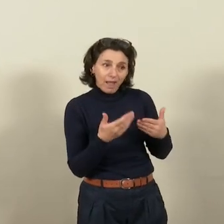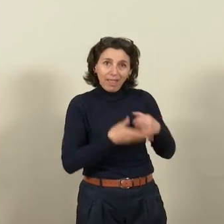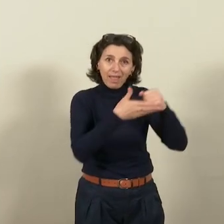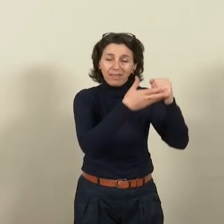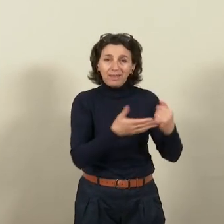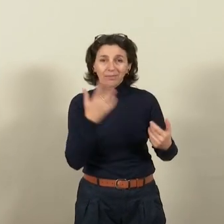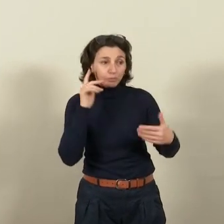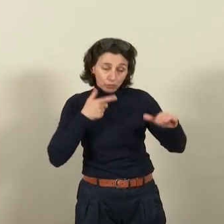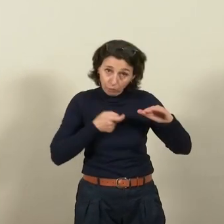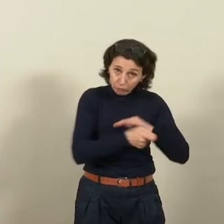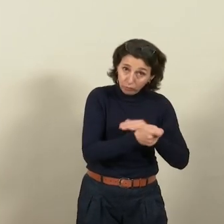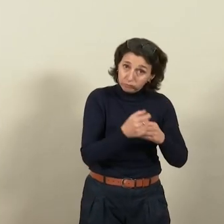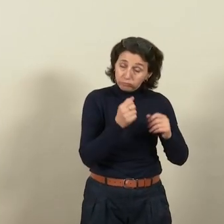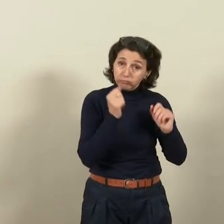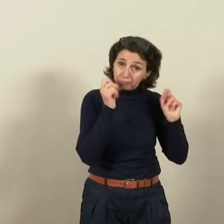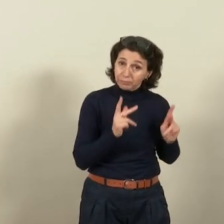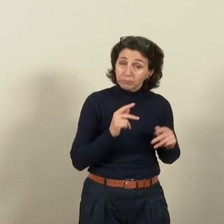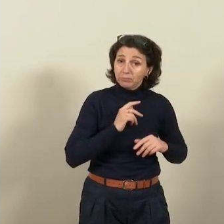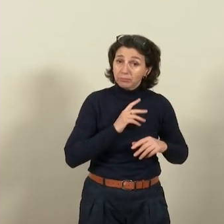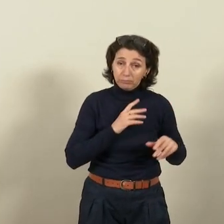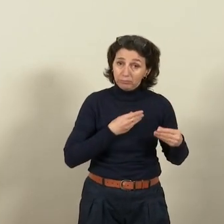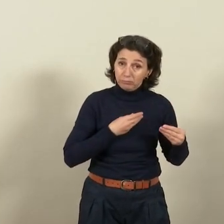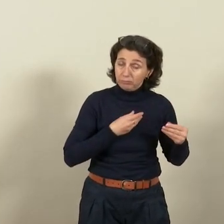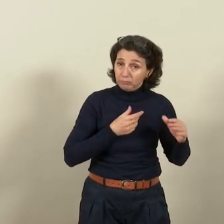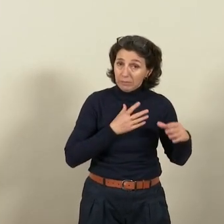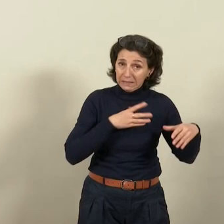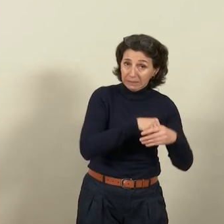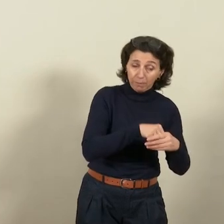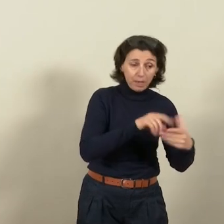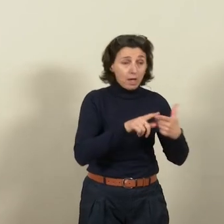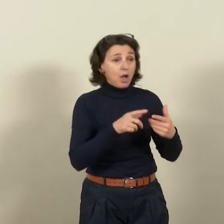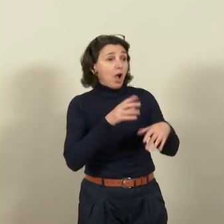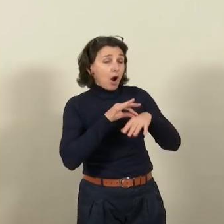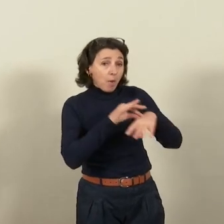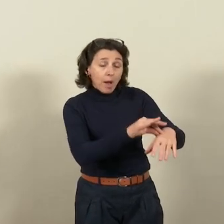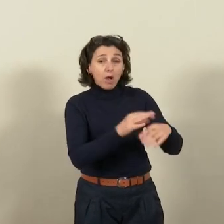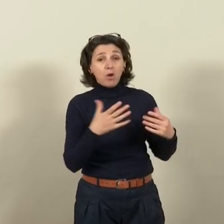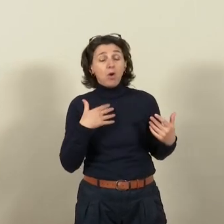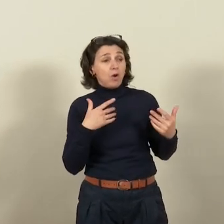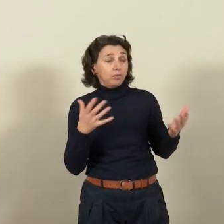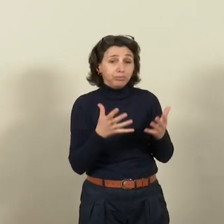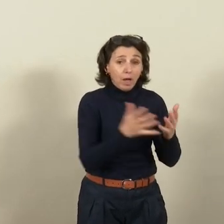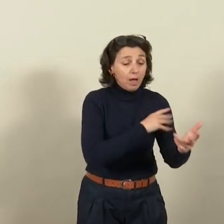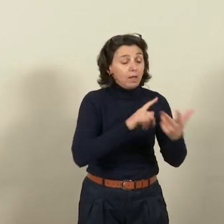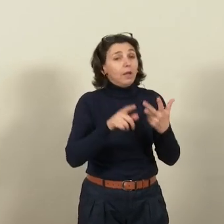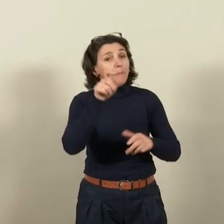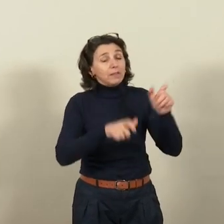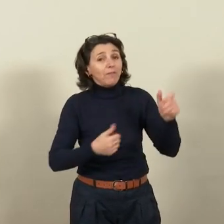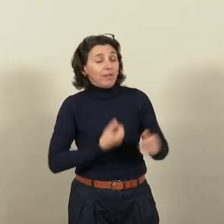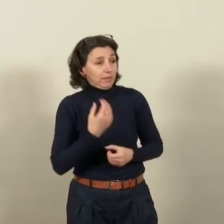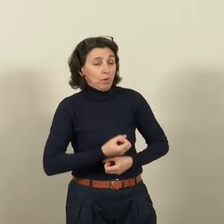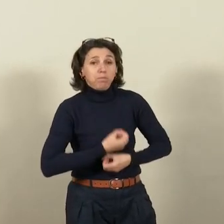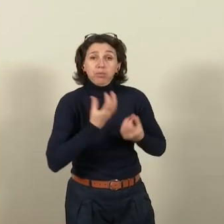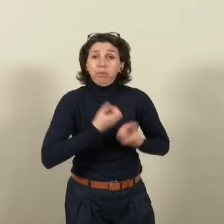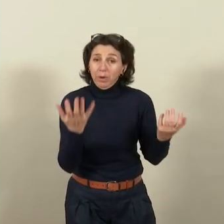campagnes de sensibilisation ou encourager les victimes à signaler toute violence des prises de conscience local